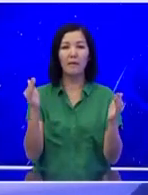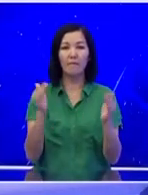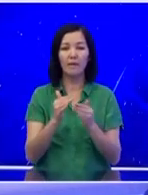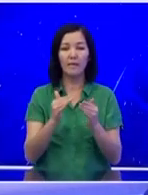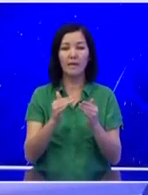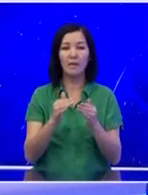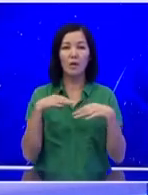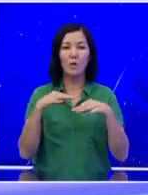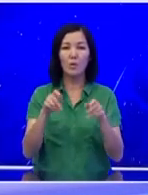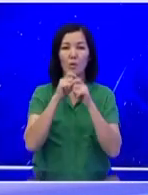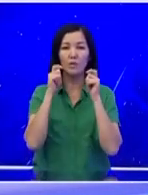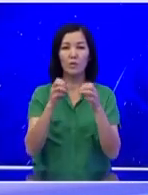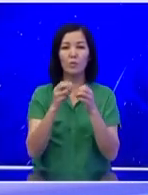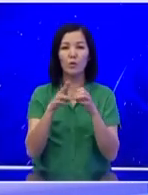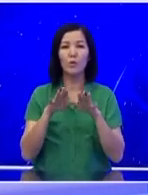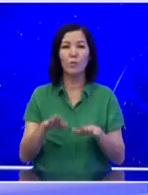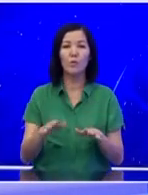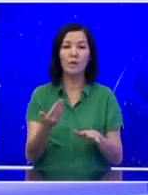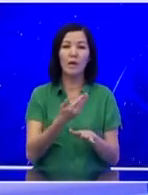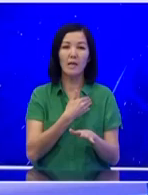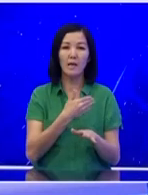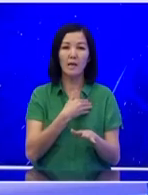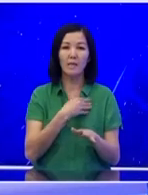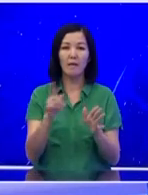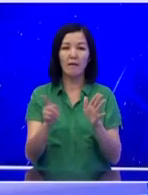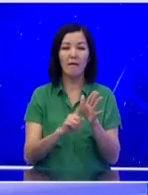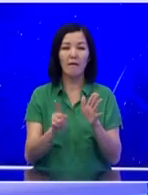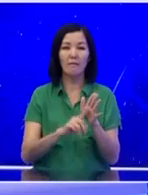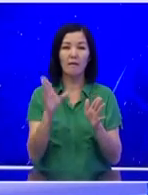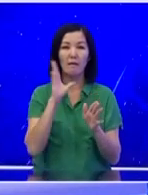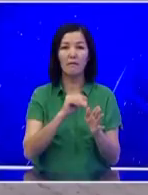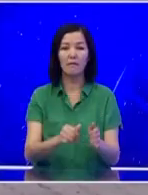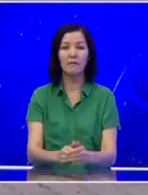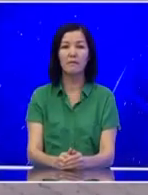отбасы мүшелері 12 орынды көлікпен қалаған жеріне қатынай алады.